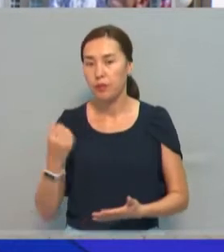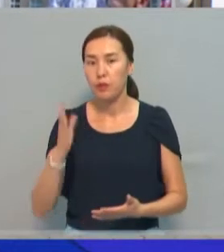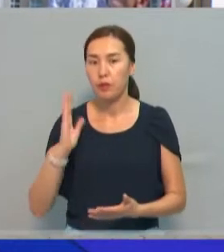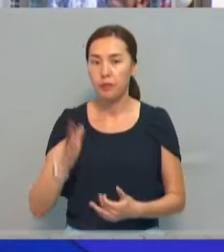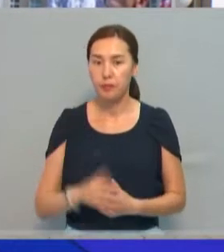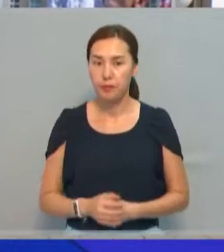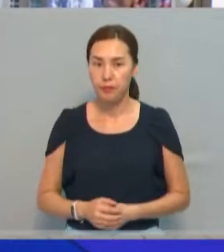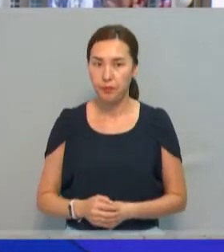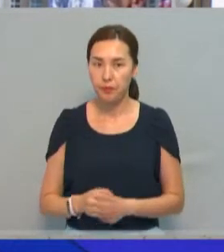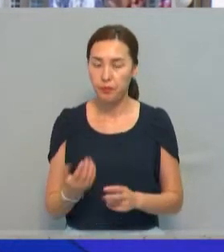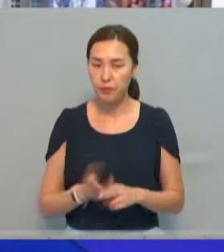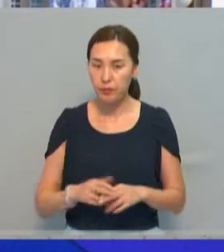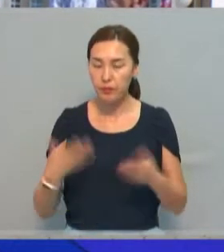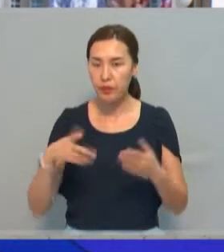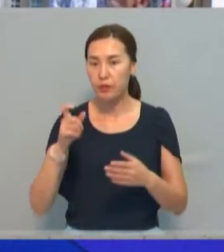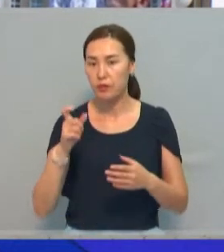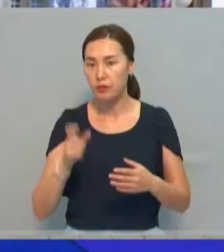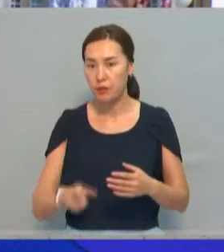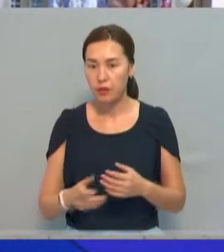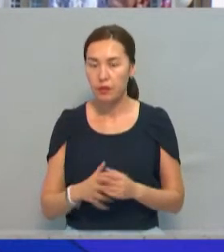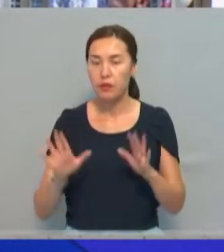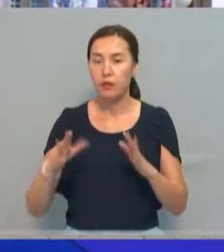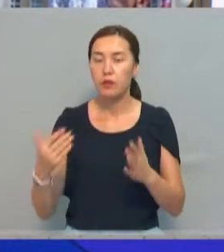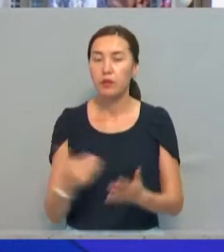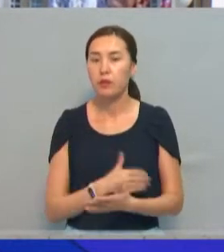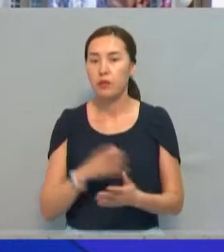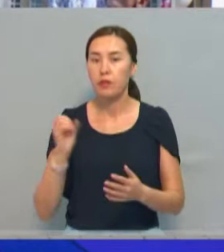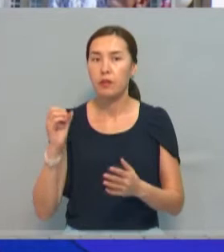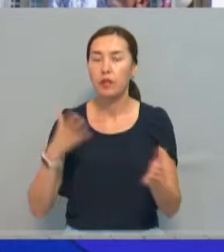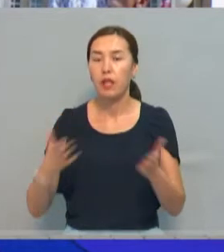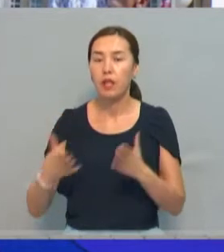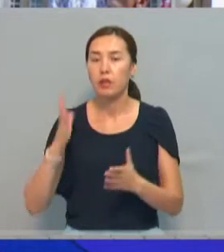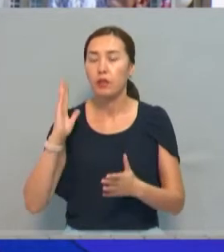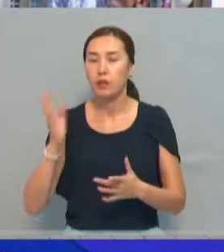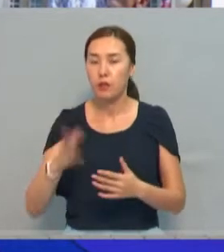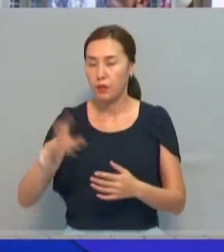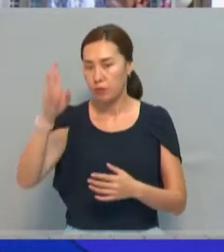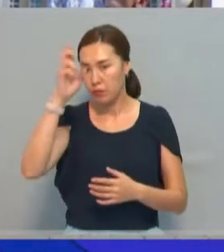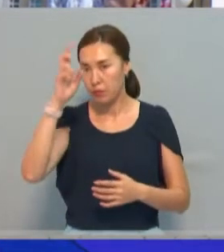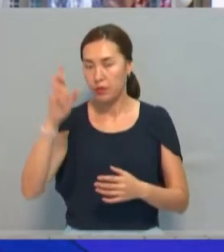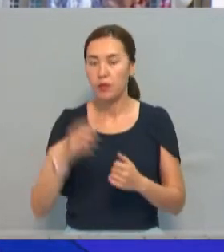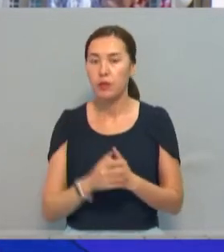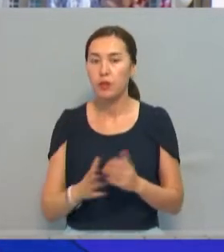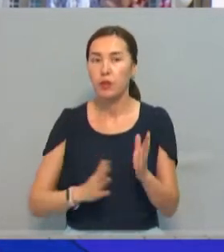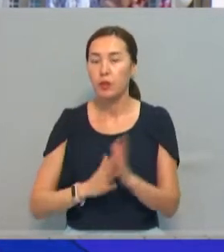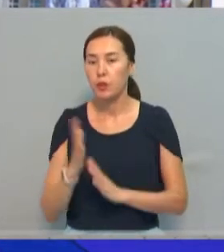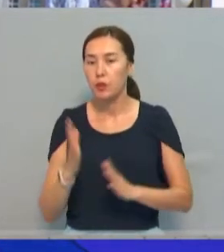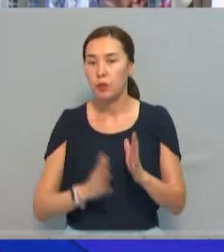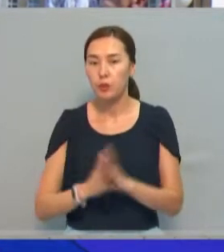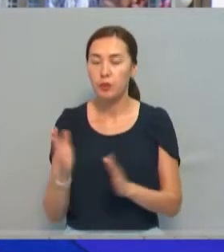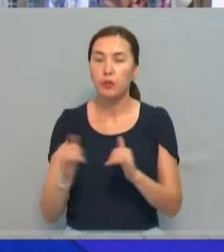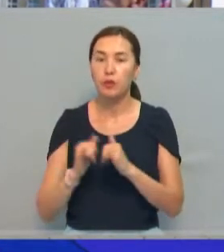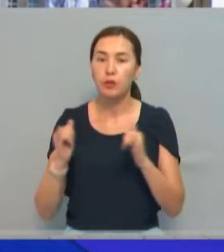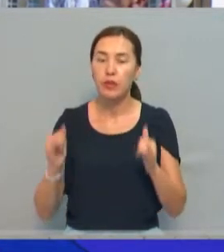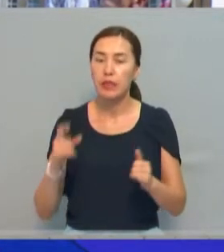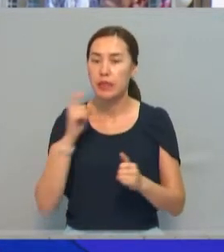табатын болады. Сондықтан түлектерімізге тек тілейтініміз тек ақ жол болсын. Еліміздің өсуіне,